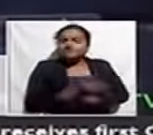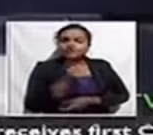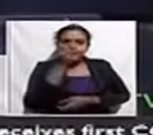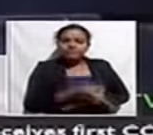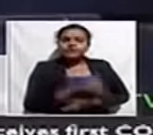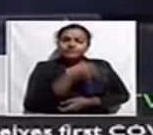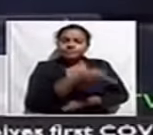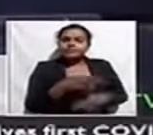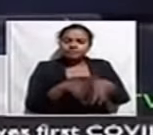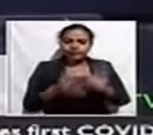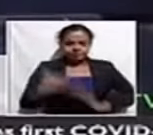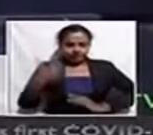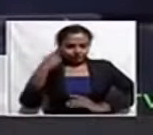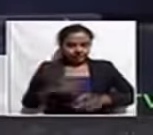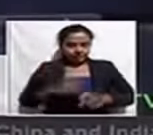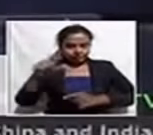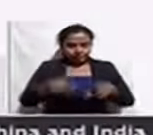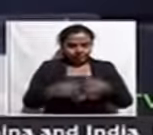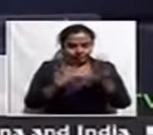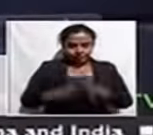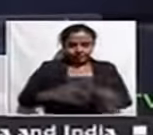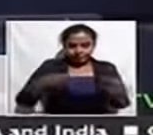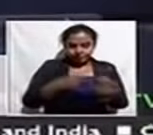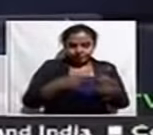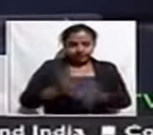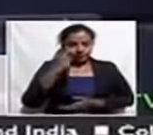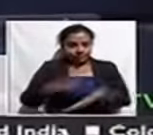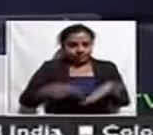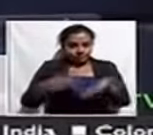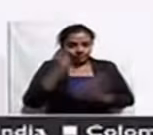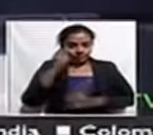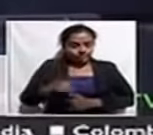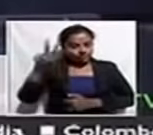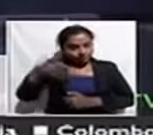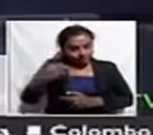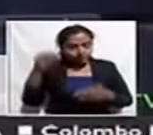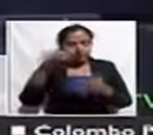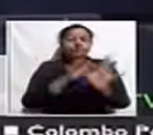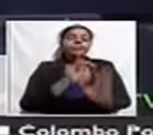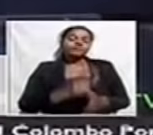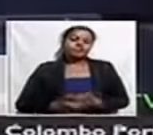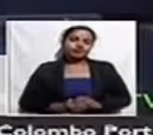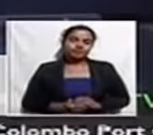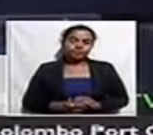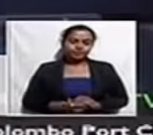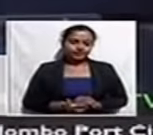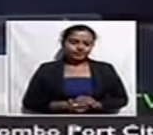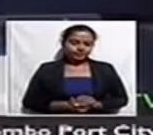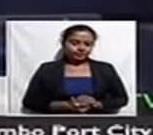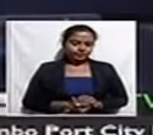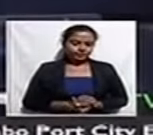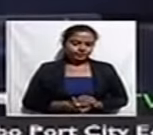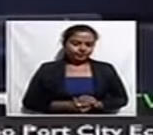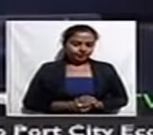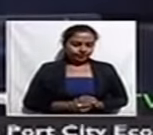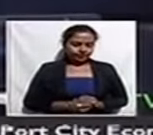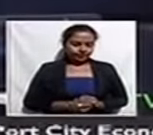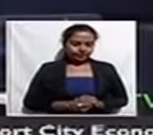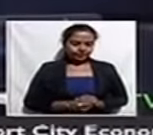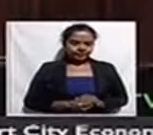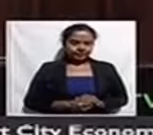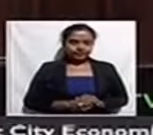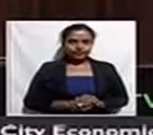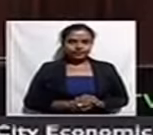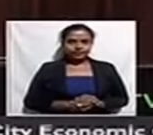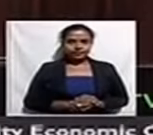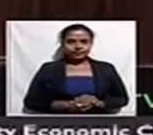then presidential candidate Mahinda Rajapaksa. මිලියන 58ක් නිදහස් කරන කාටද මේ මුදල් නිදහස් කරන්න මේ වෙලාවේ ජනාධිපතිවරණය මහින්ද රාජපක්ෂ මහත්මගේ දේශපාලන